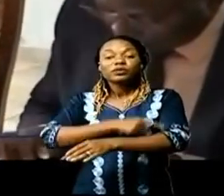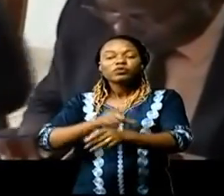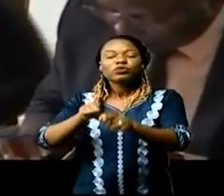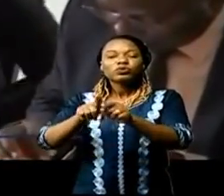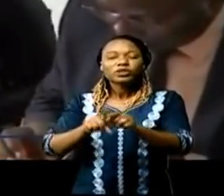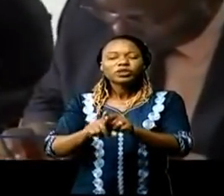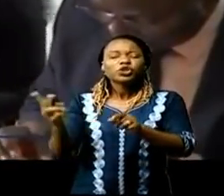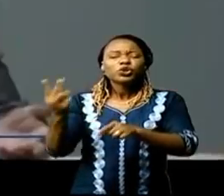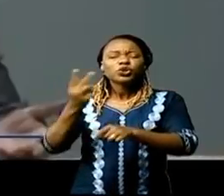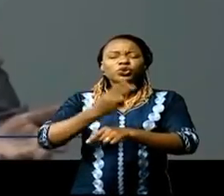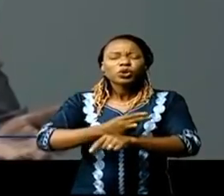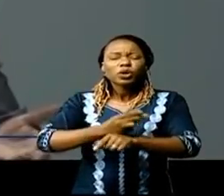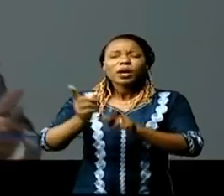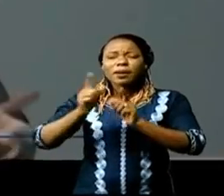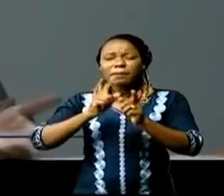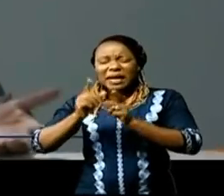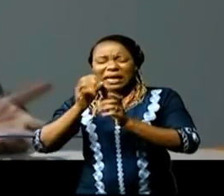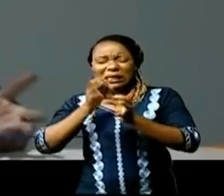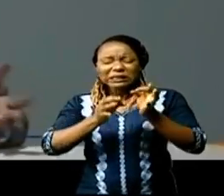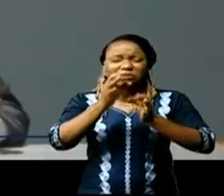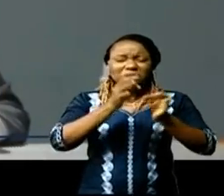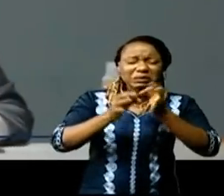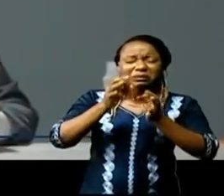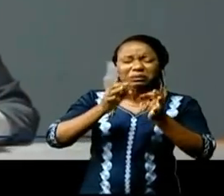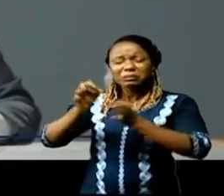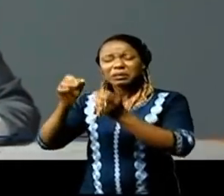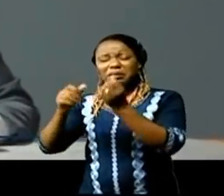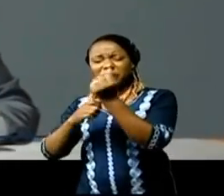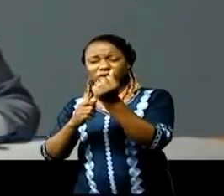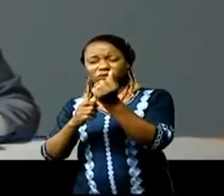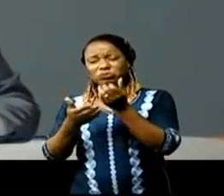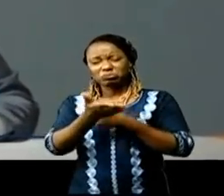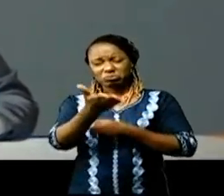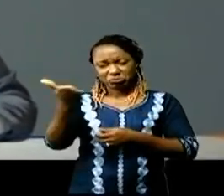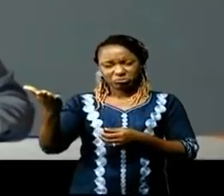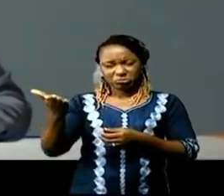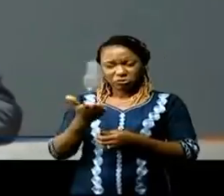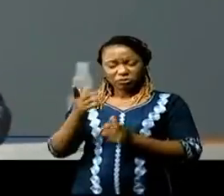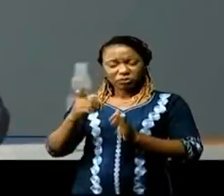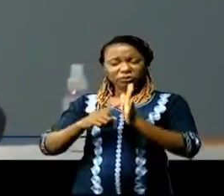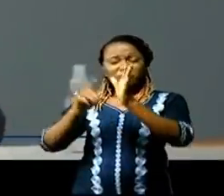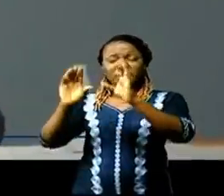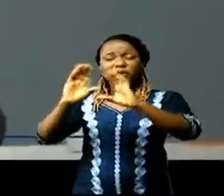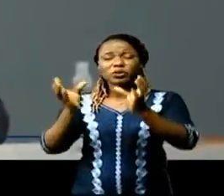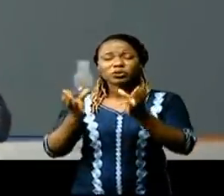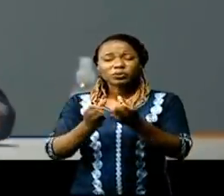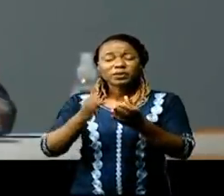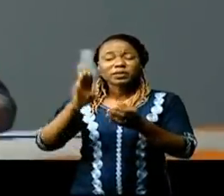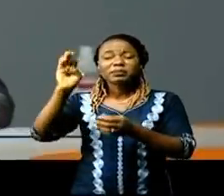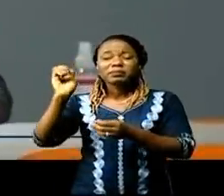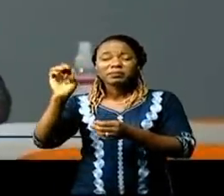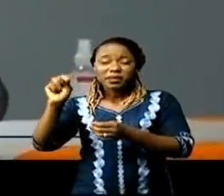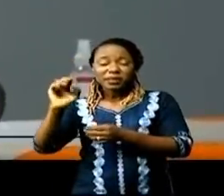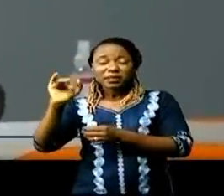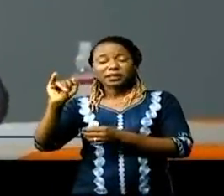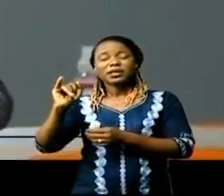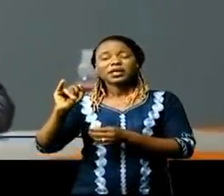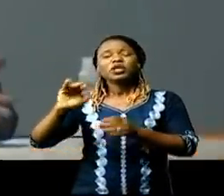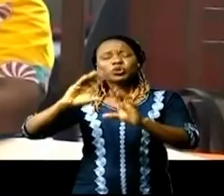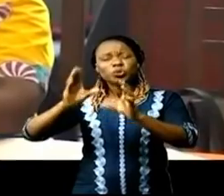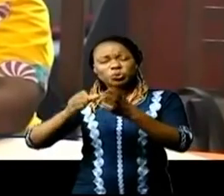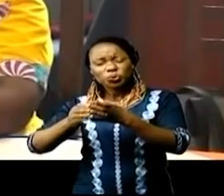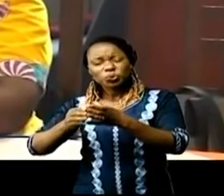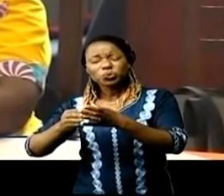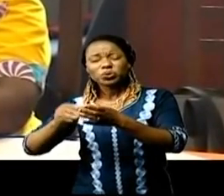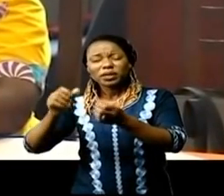de la province du Nord Kivu a dressé devant les membres de l'intercommunautaire représentés ici par les communautés de Beni, Lubero, Butembo, Walikale et